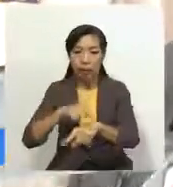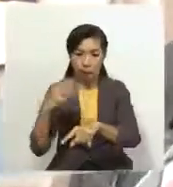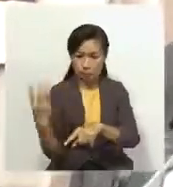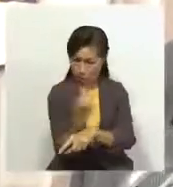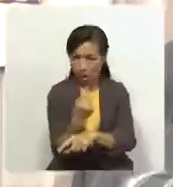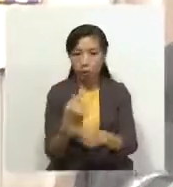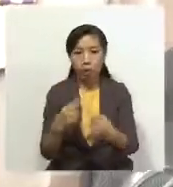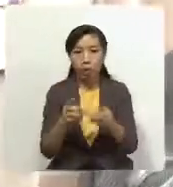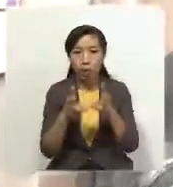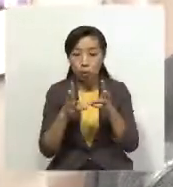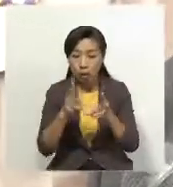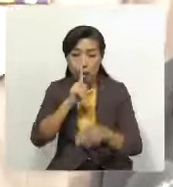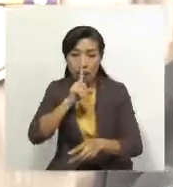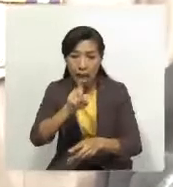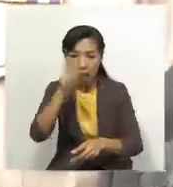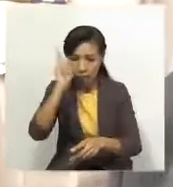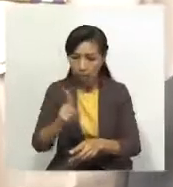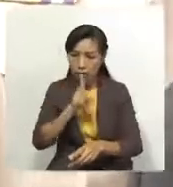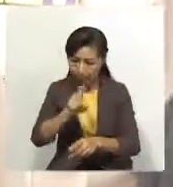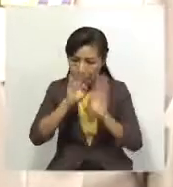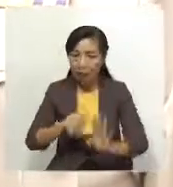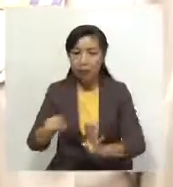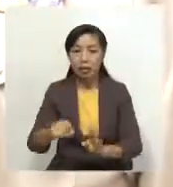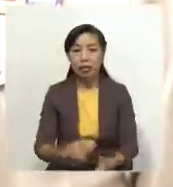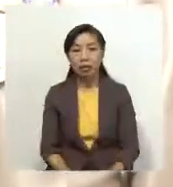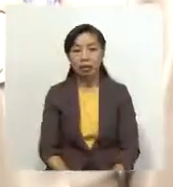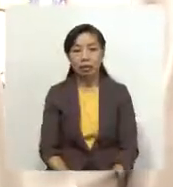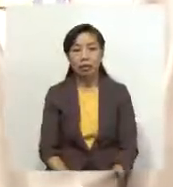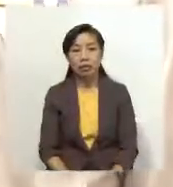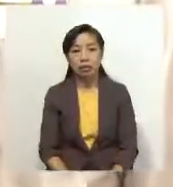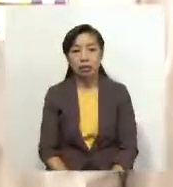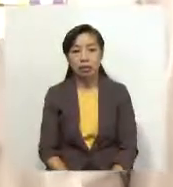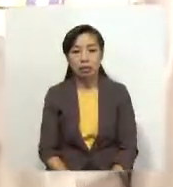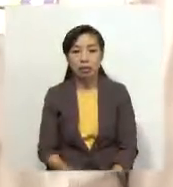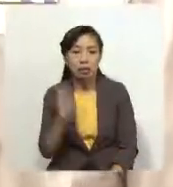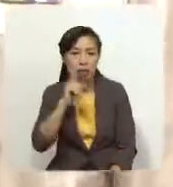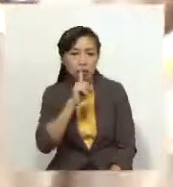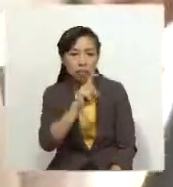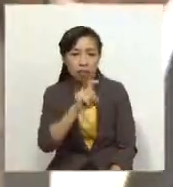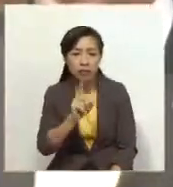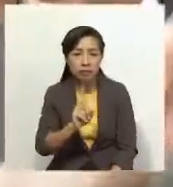จยังวิธีการถามคำถามคุณจะถามแบบนี ้ ยังไง